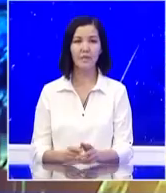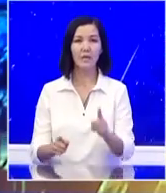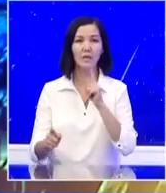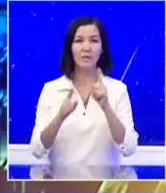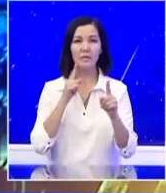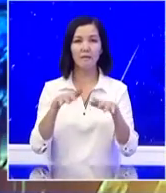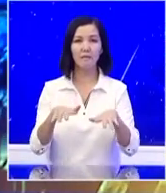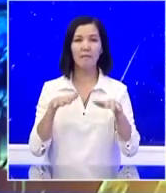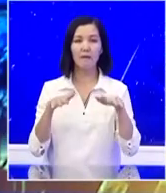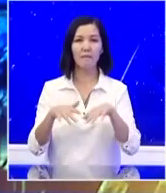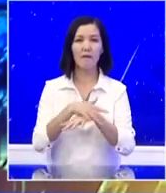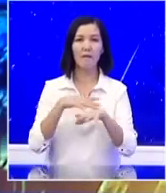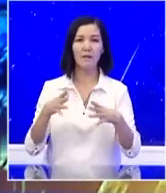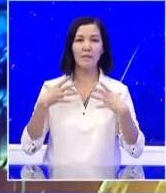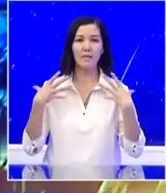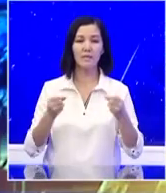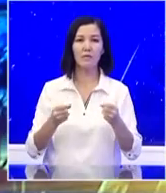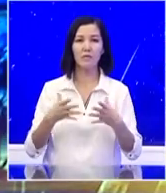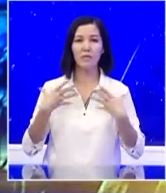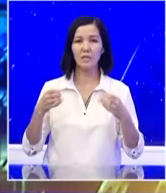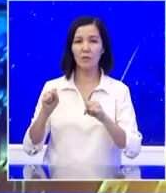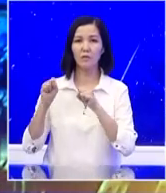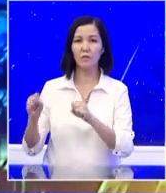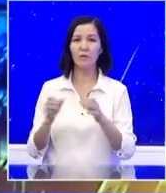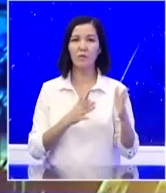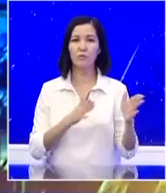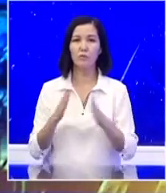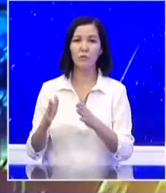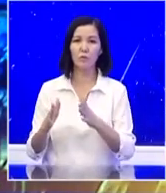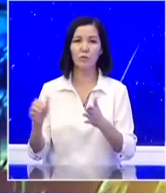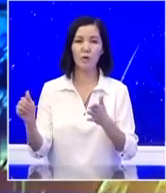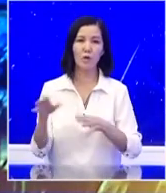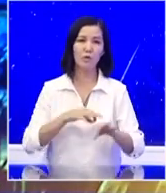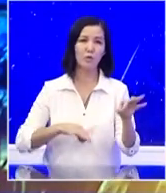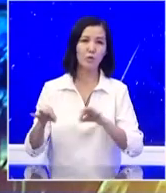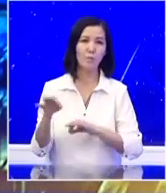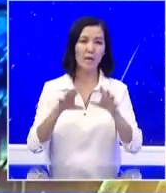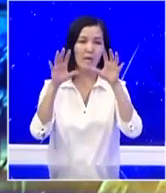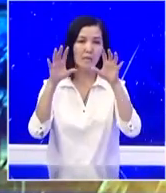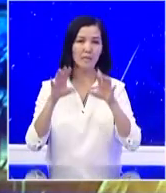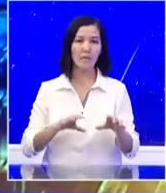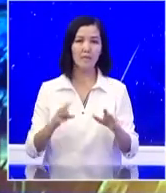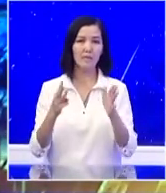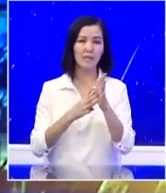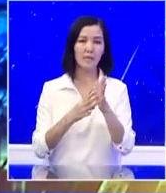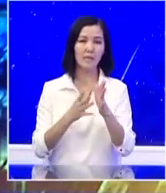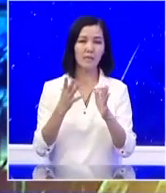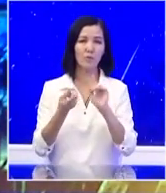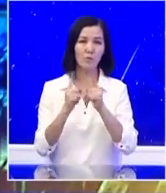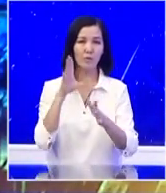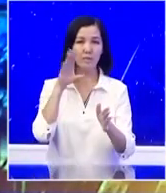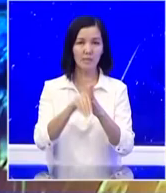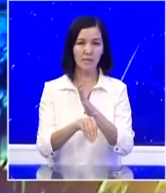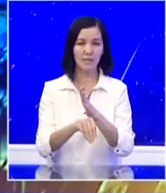Сенат халық денсаулығы және денсаулық сақтау жүйесі туралы кодекс жобасы мен ілеспелі заң жобасына 8 өзгеріс